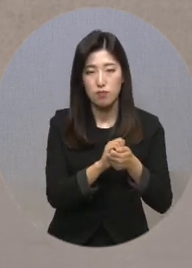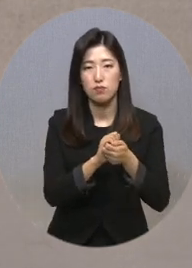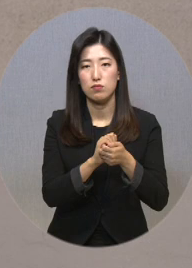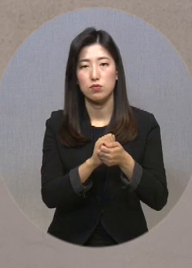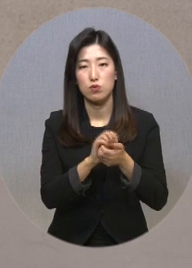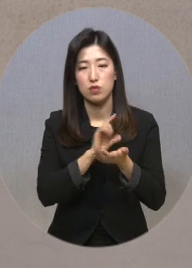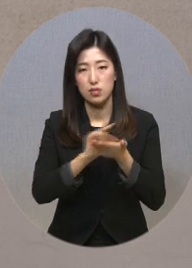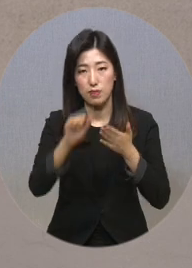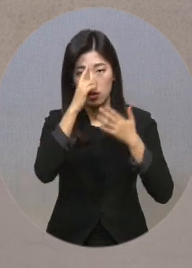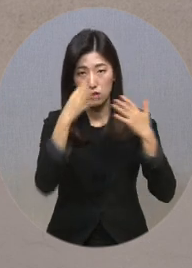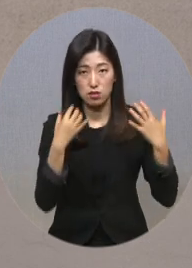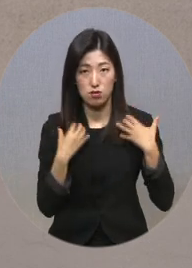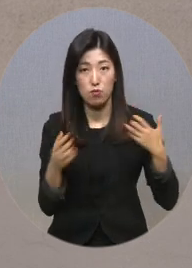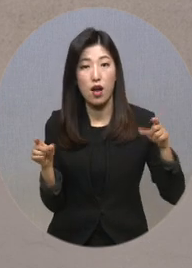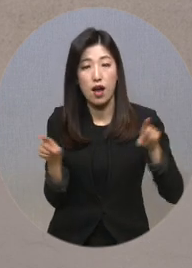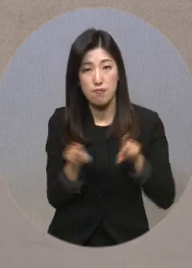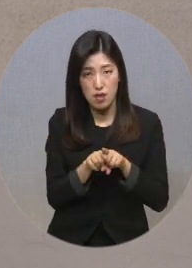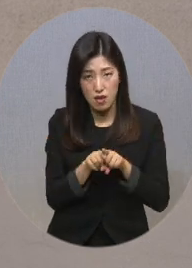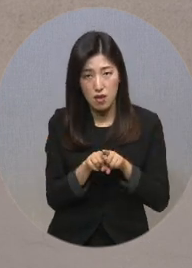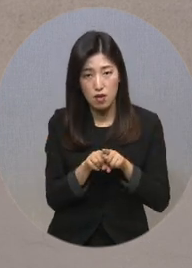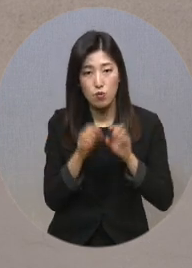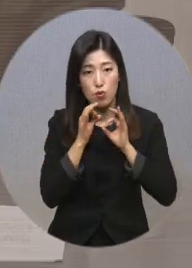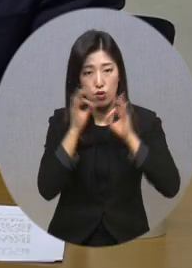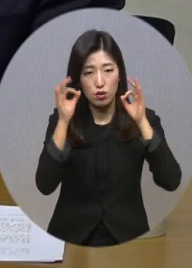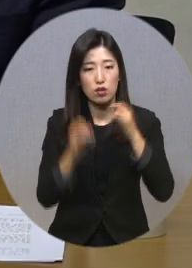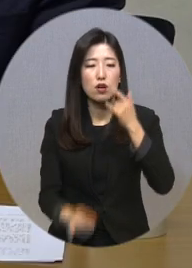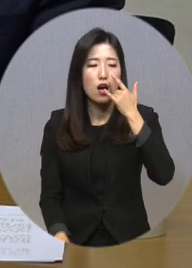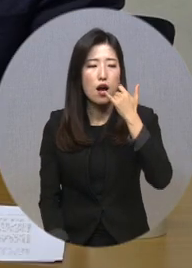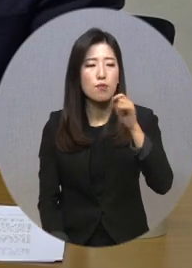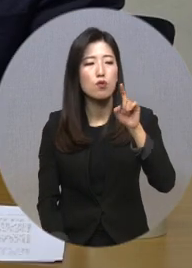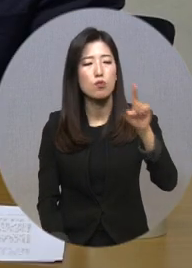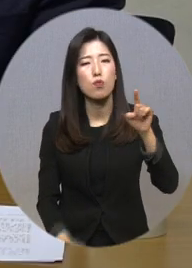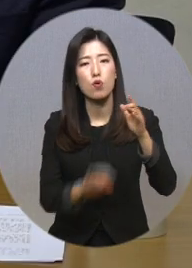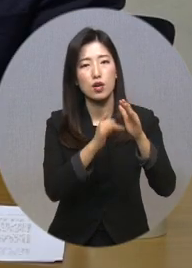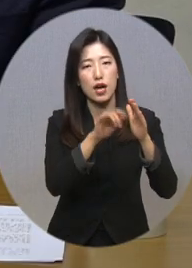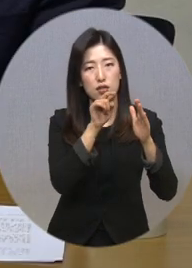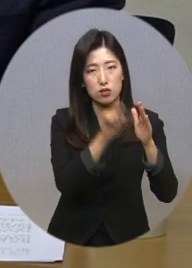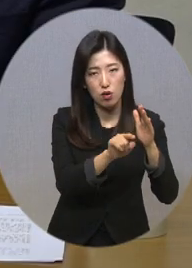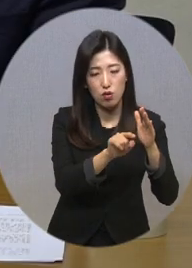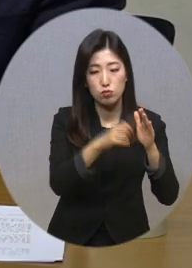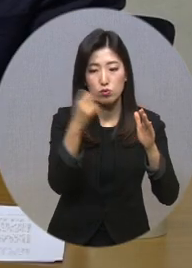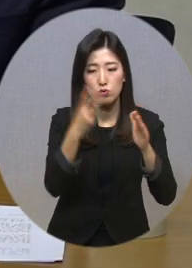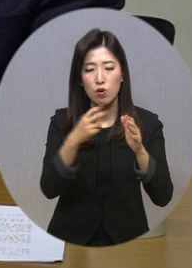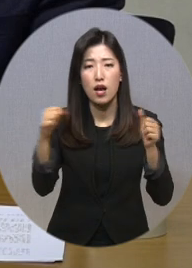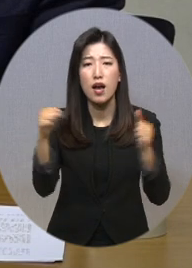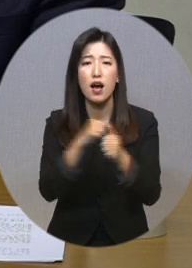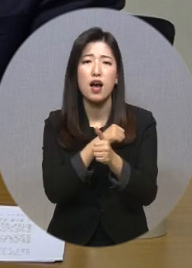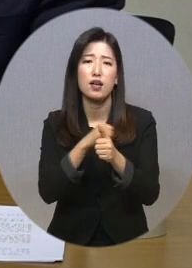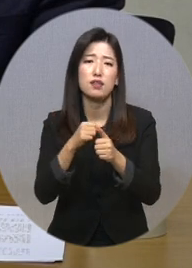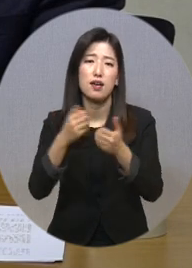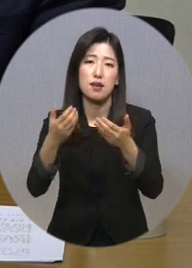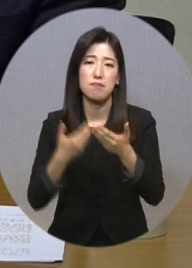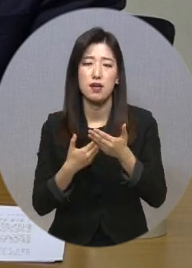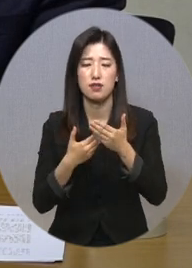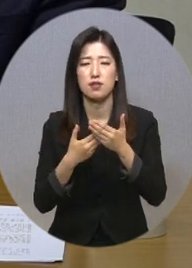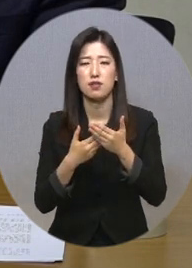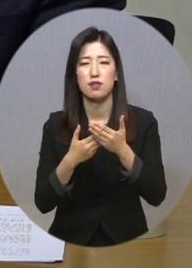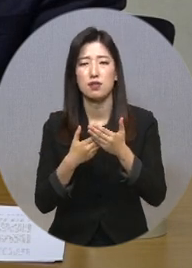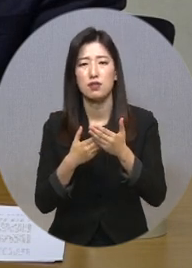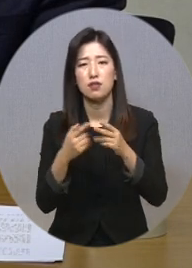협력해서 한부모 가정뿐만 아니라 또 학대받는 아동들도 있을 것이고